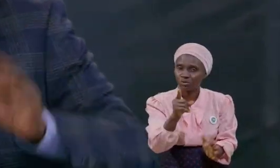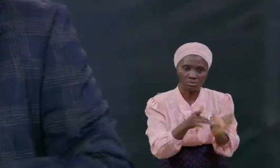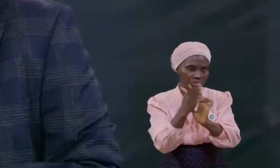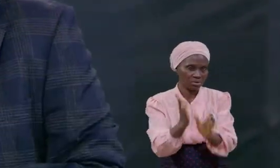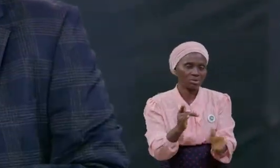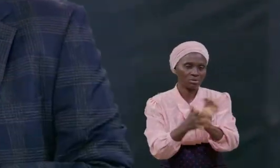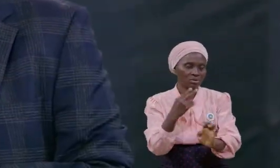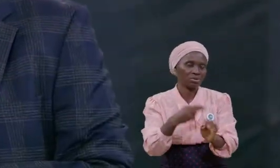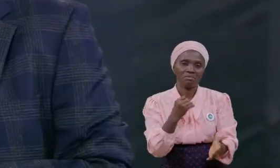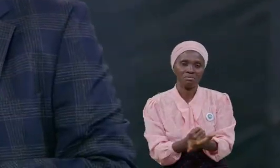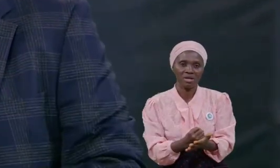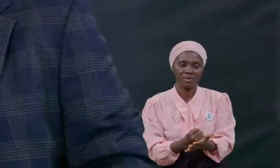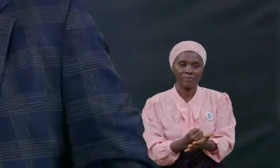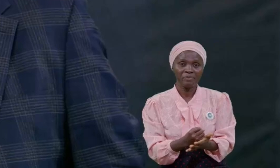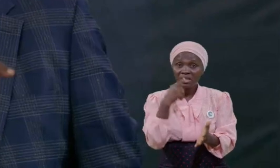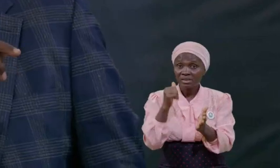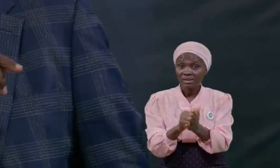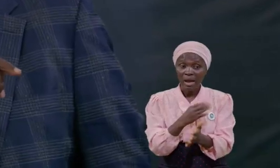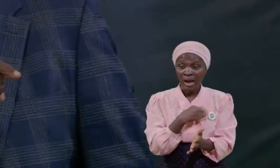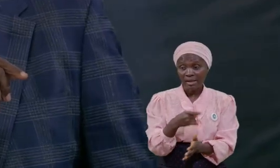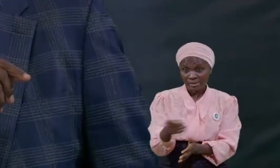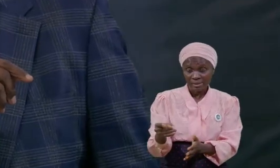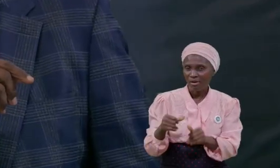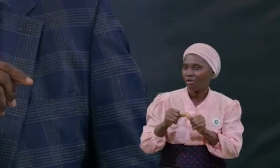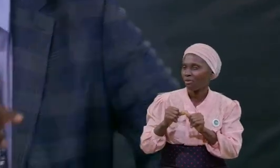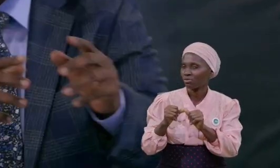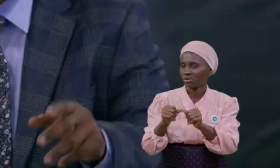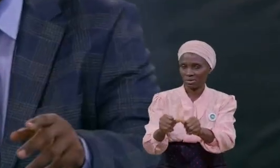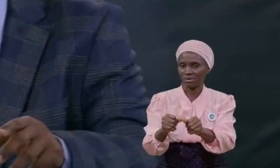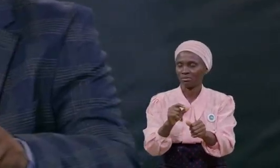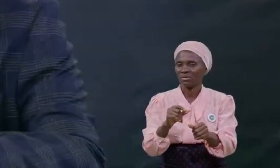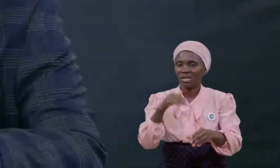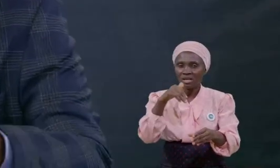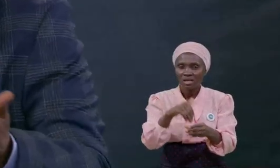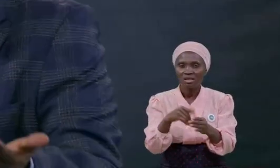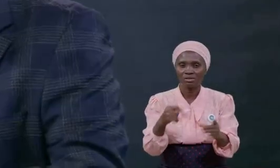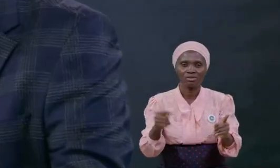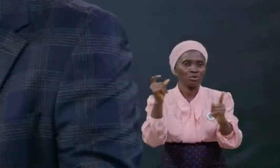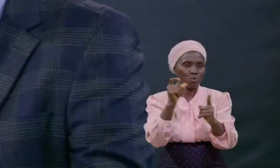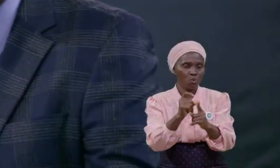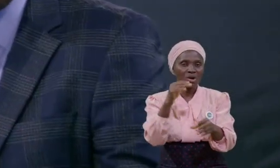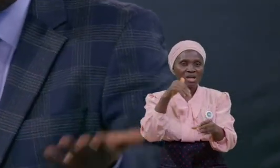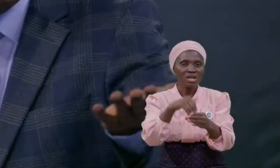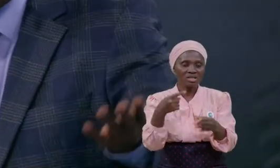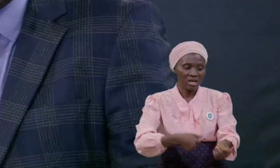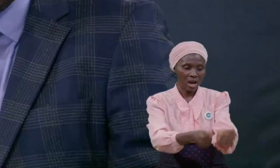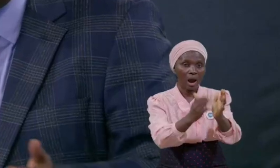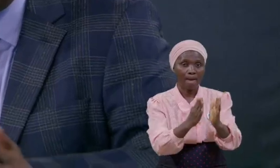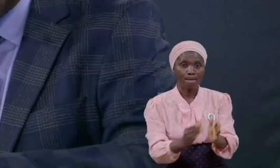Et il persévérait dans l'enseignement des apôtres, dans la communion